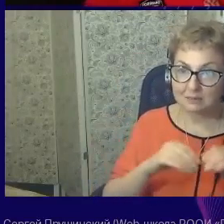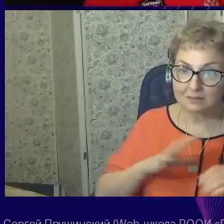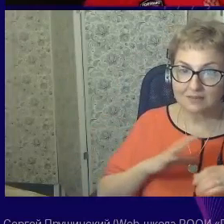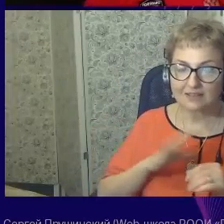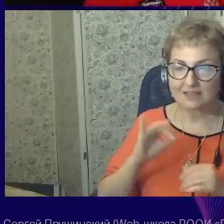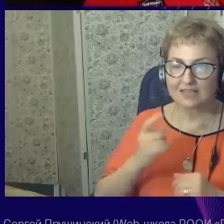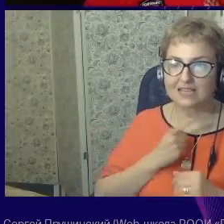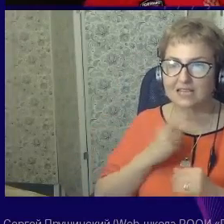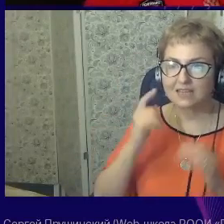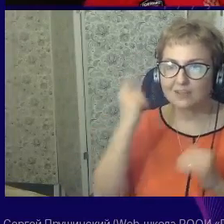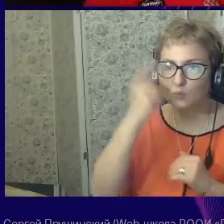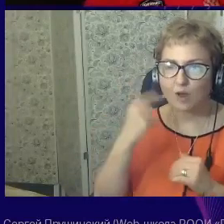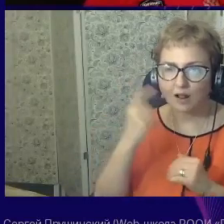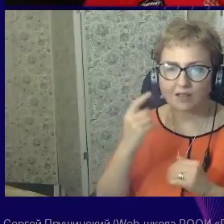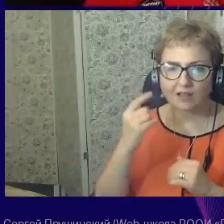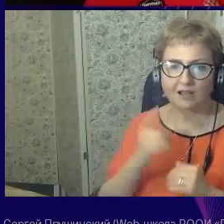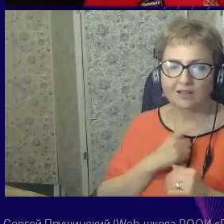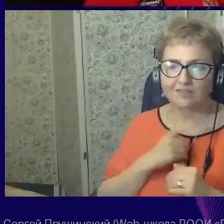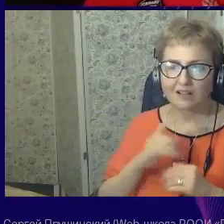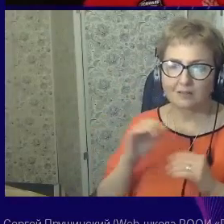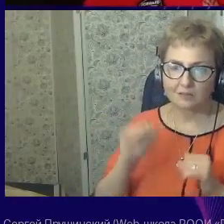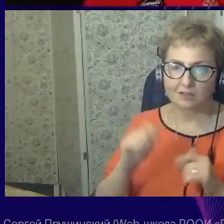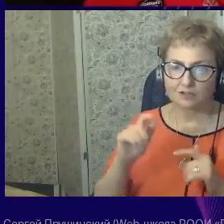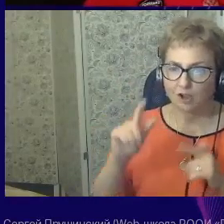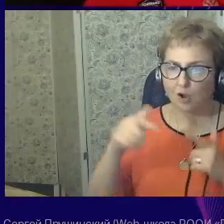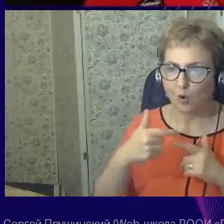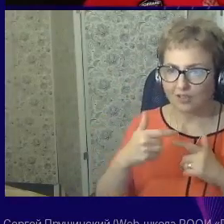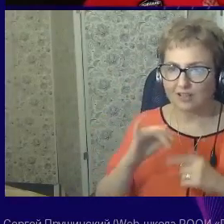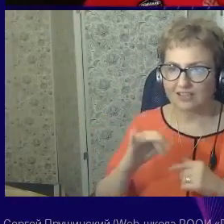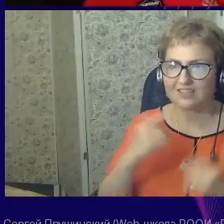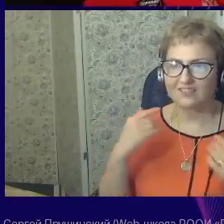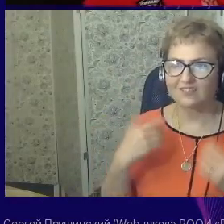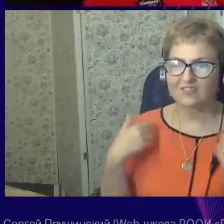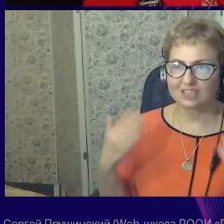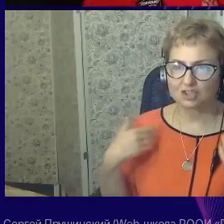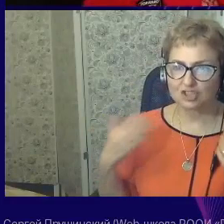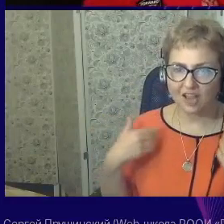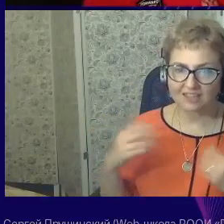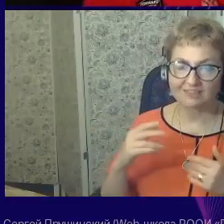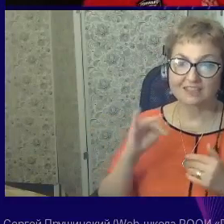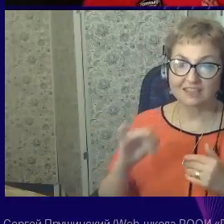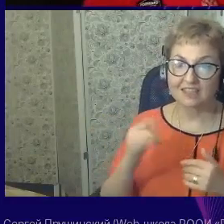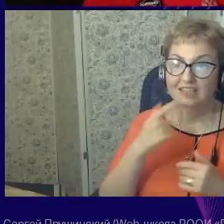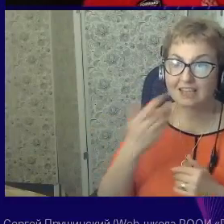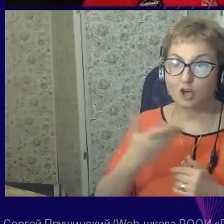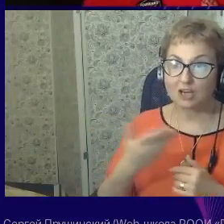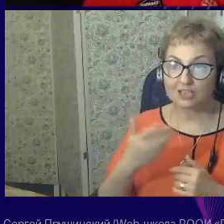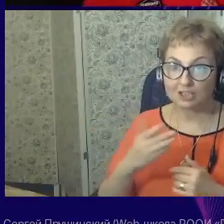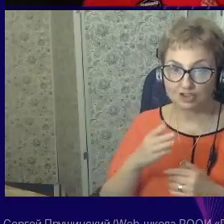и индивидуальные занятия. Мы точно так же онлайн можем проводить и физическую активность для ребят, и теоретическую